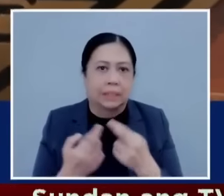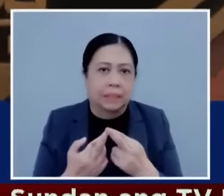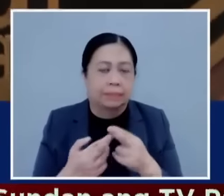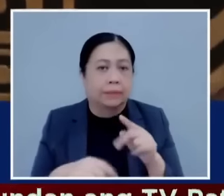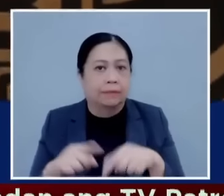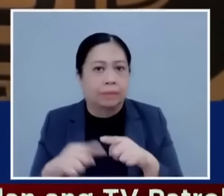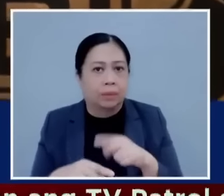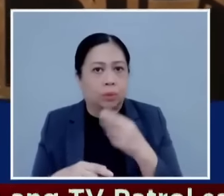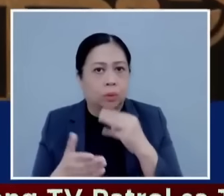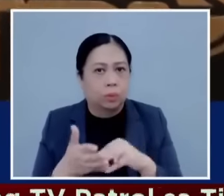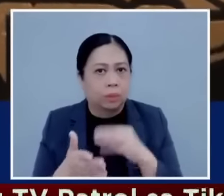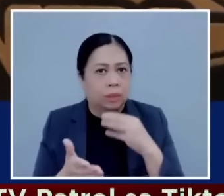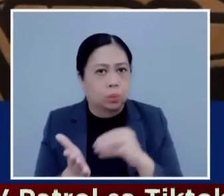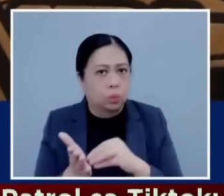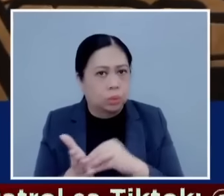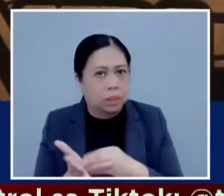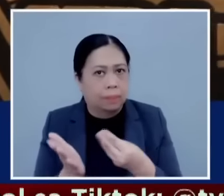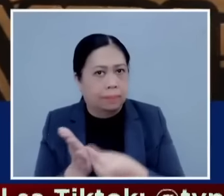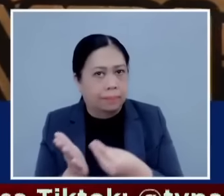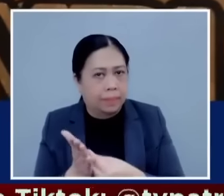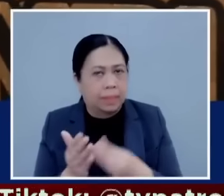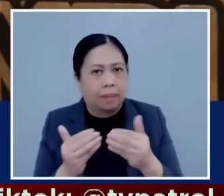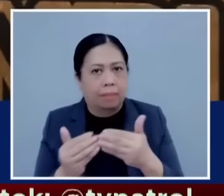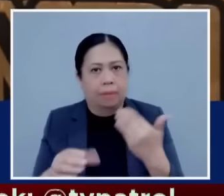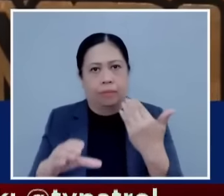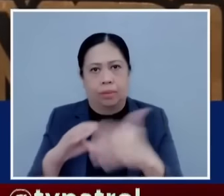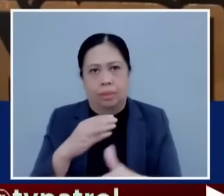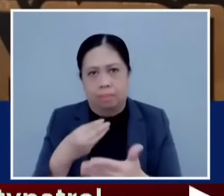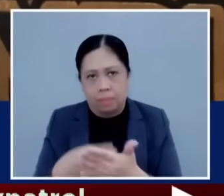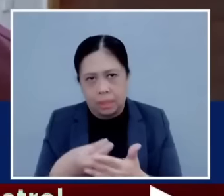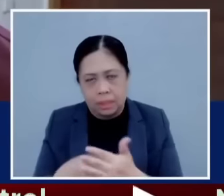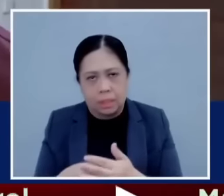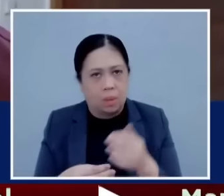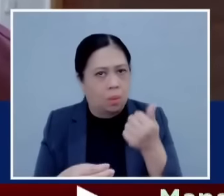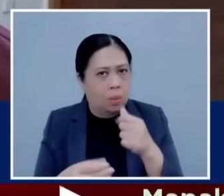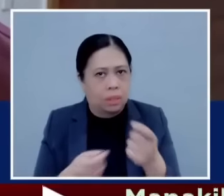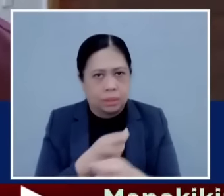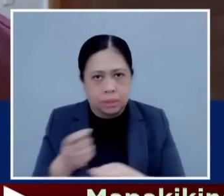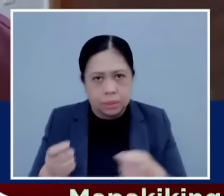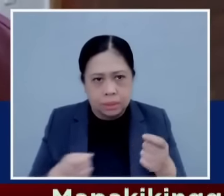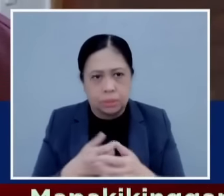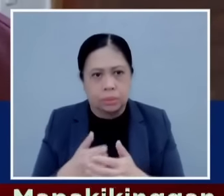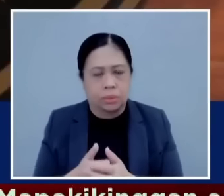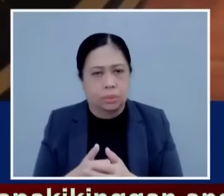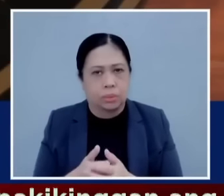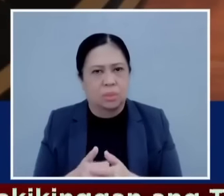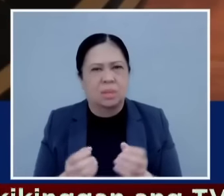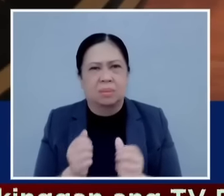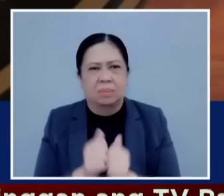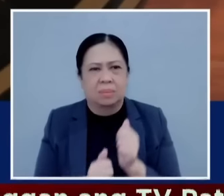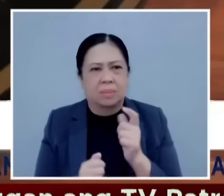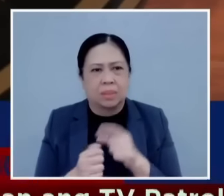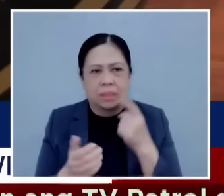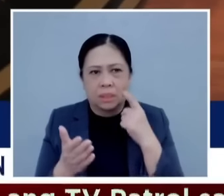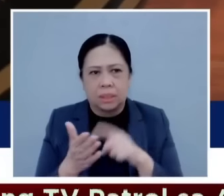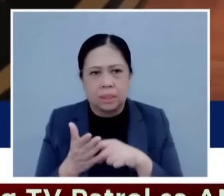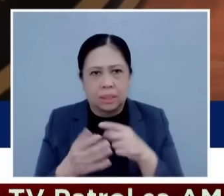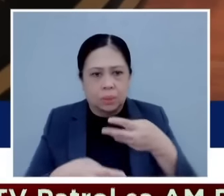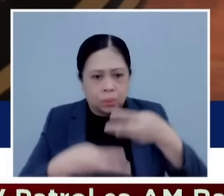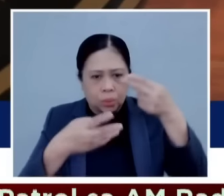na nagme-message ng utang bago magpadala ng pera o sa anumang transaksyon. Actually, karamihan, tinitingnan nila yung